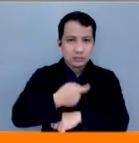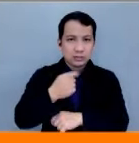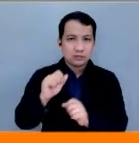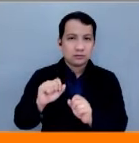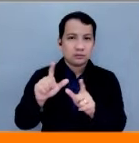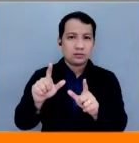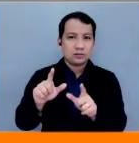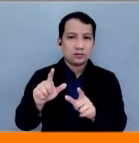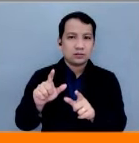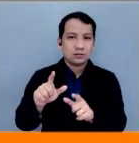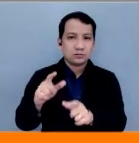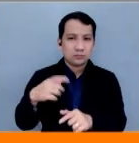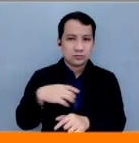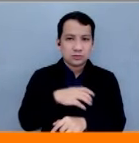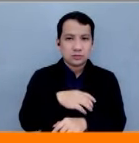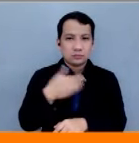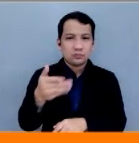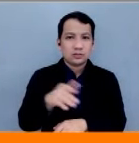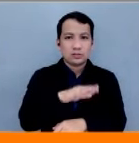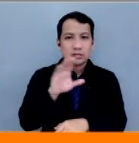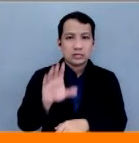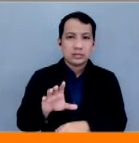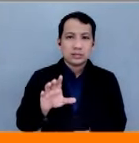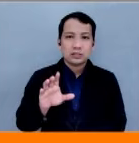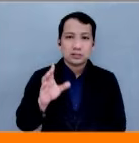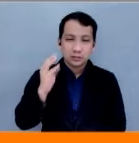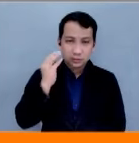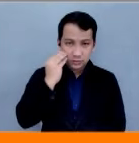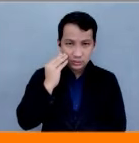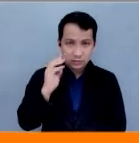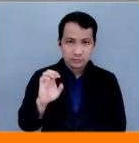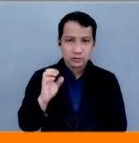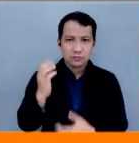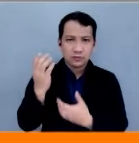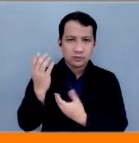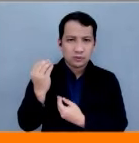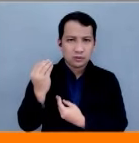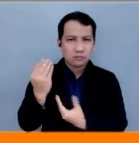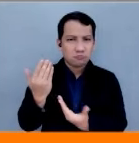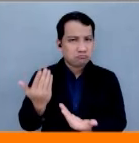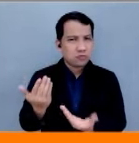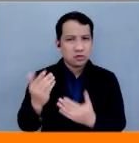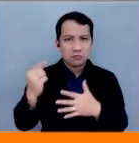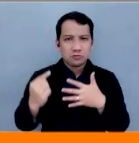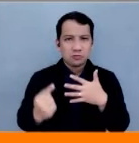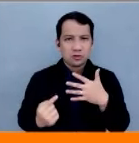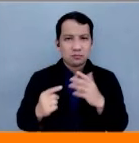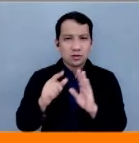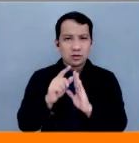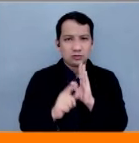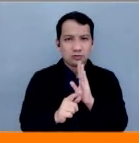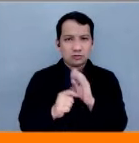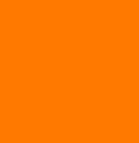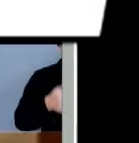Pambansa nasa frontline ang balitang iyan si Marian Enriquez Marian ano-anong panukala ang